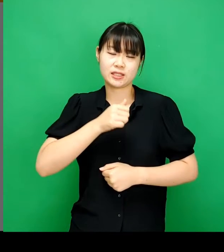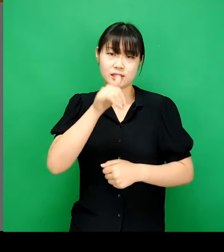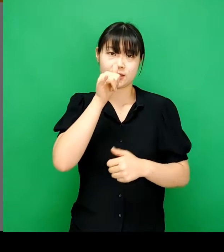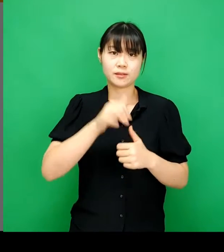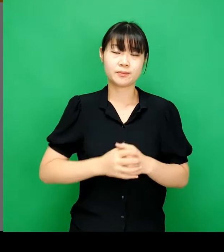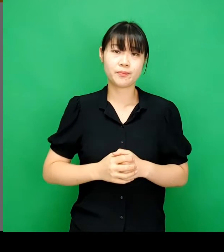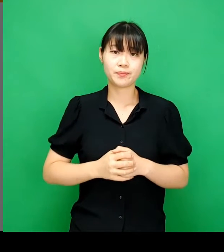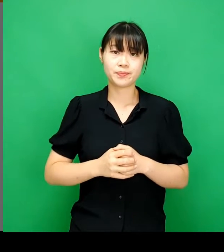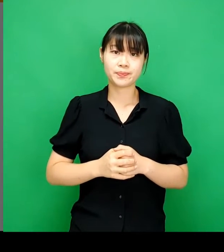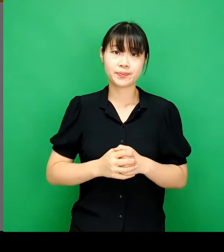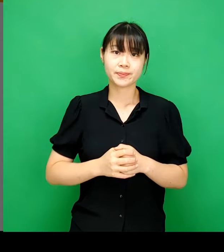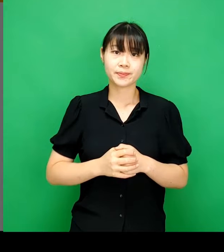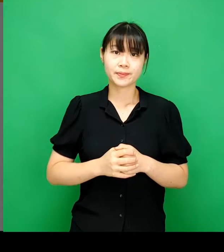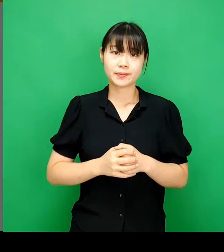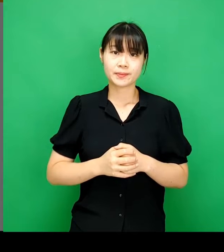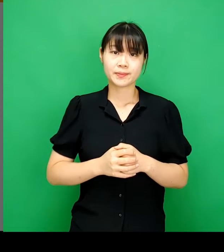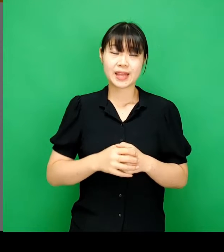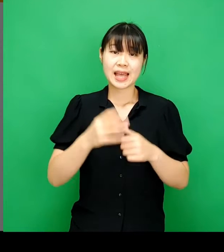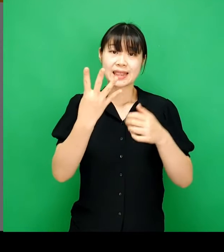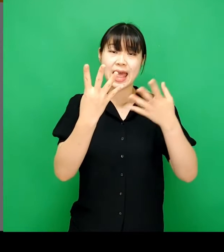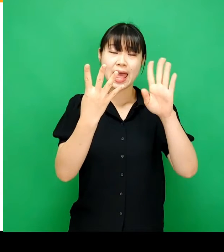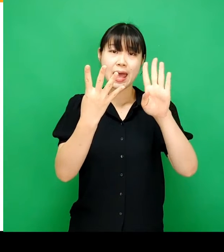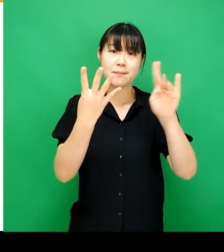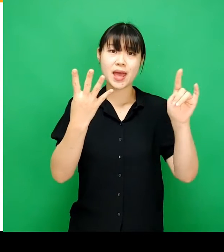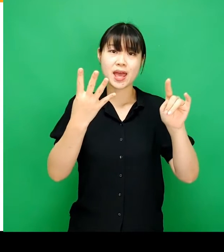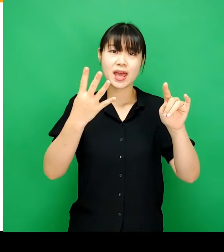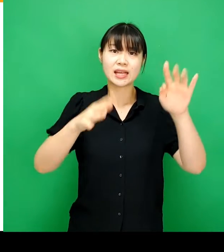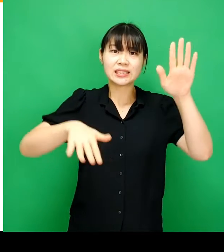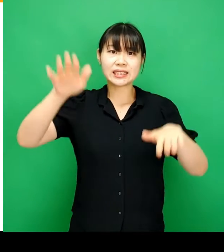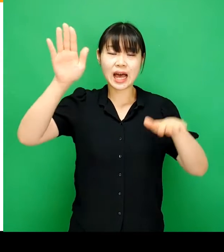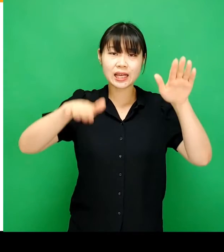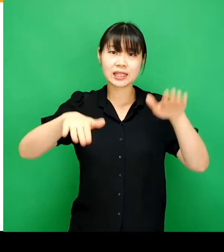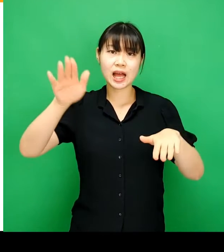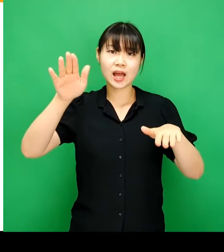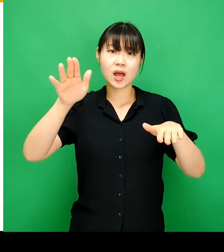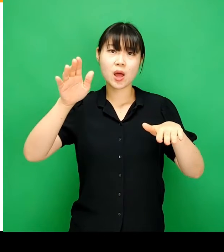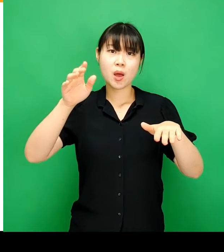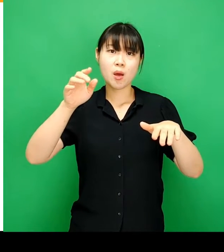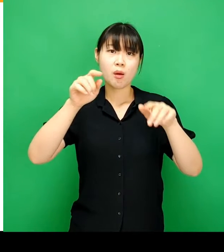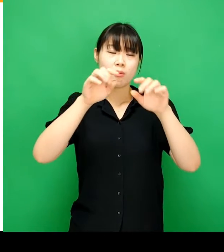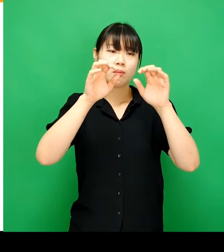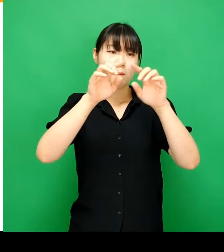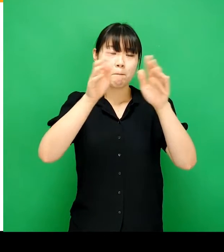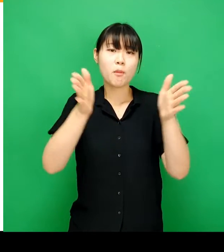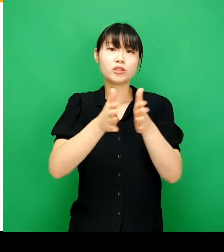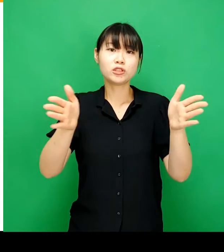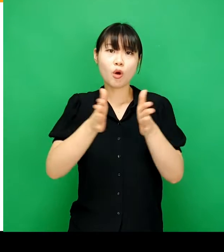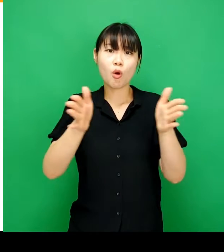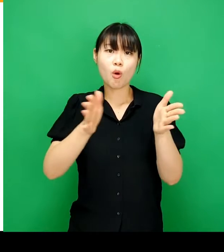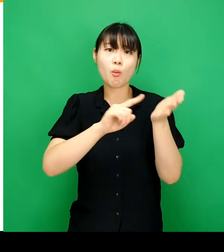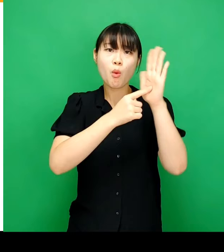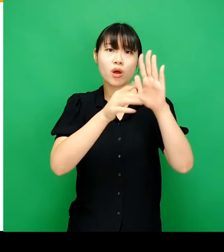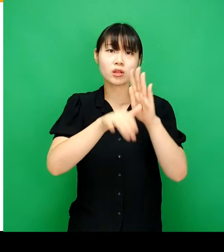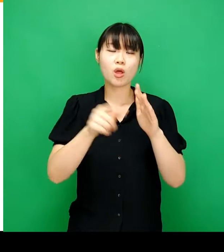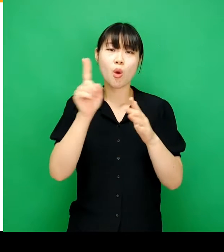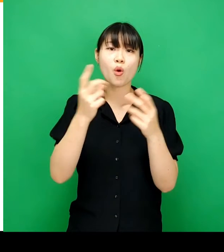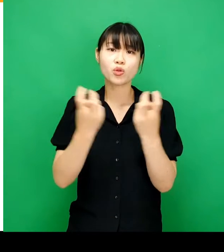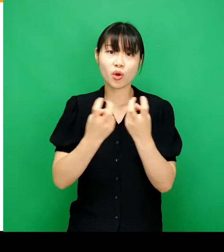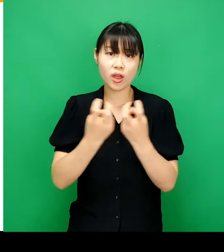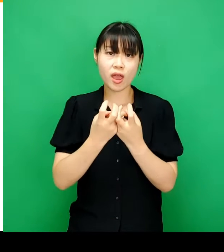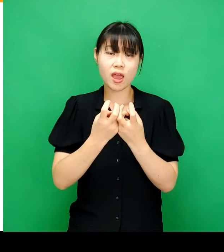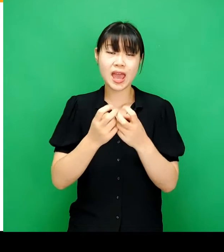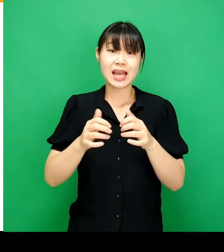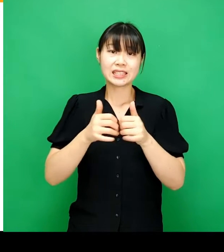때 주의해야 할 부분이 있습니다. 4배 차이 나는 데이터를 면적으로 시각화할 때 어떻게 그려야